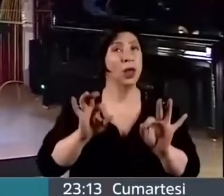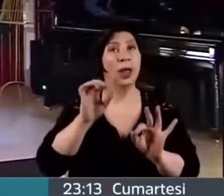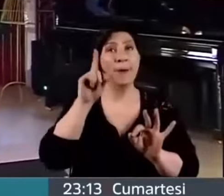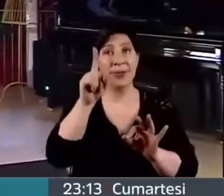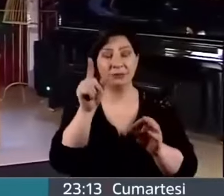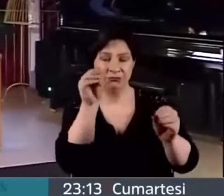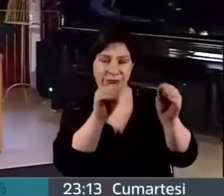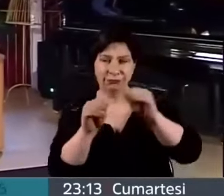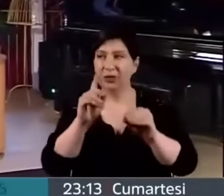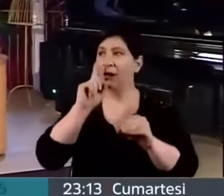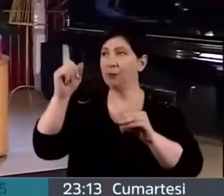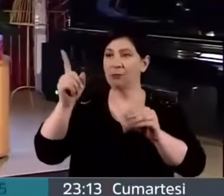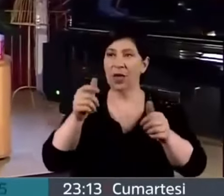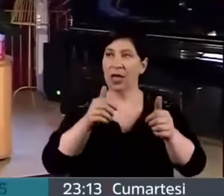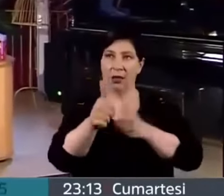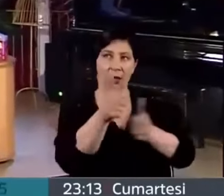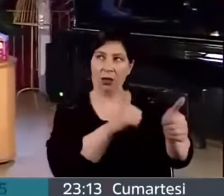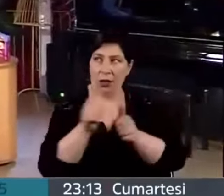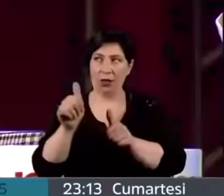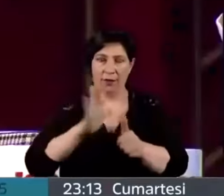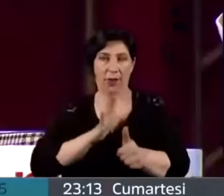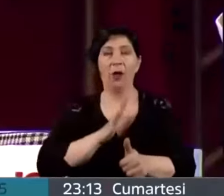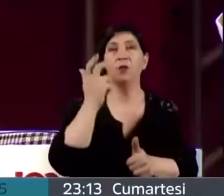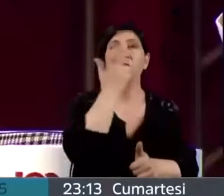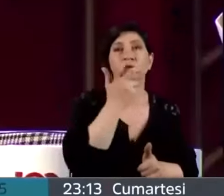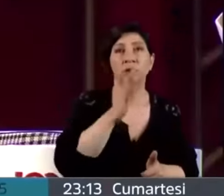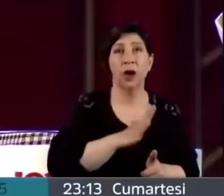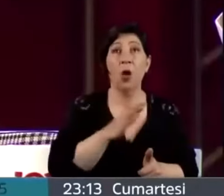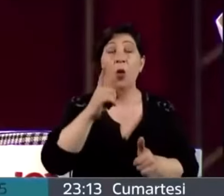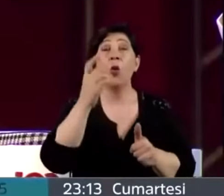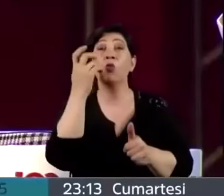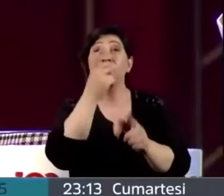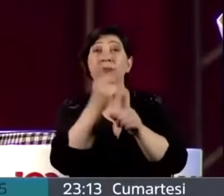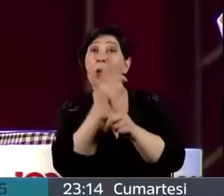koreografi var, mutlaka bir ifade var, mutlaka bir müzik var. Ona göre uygun